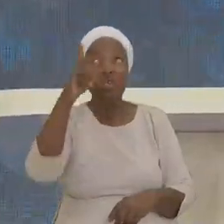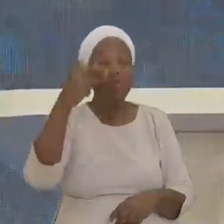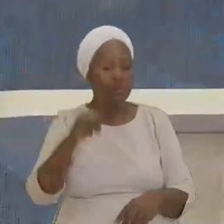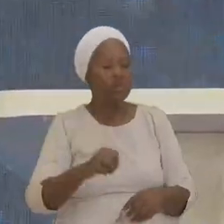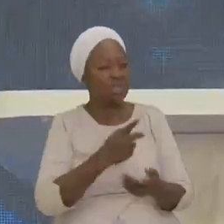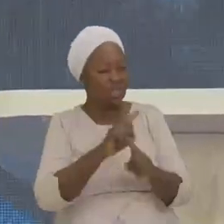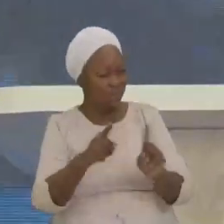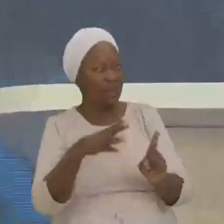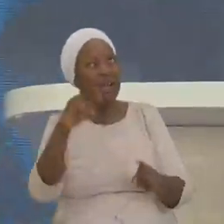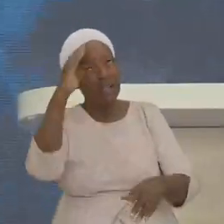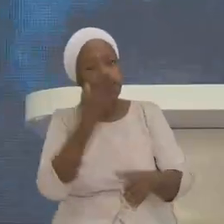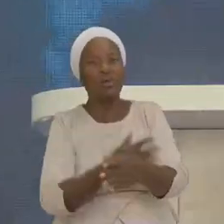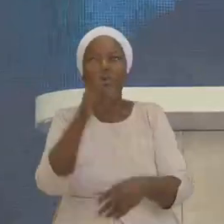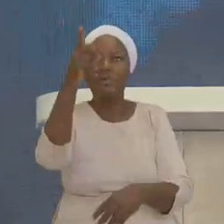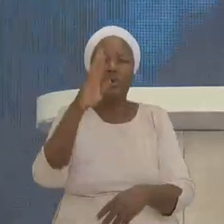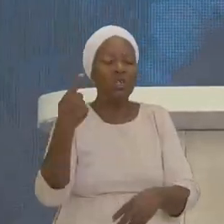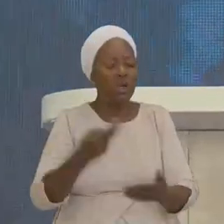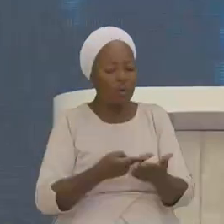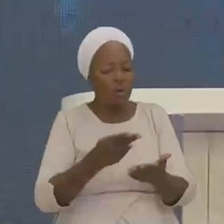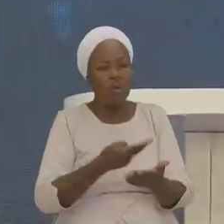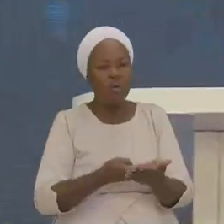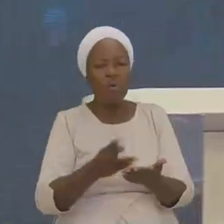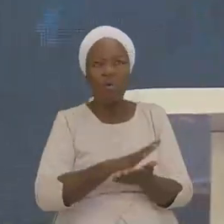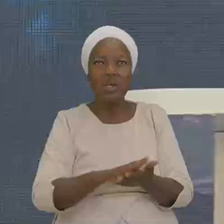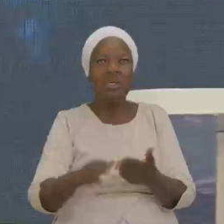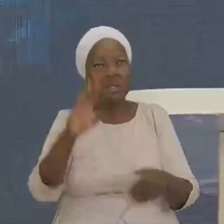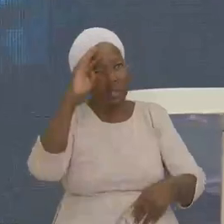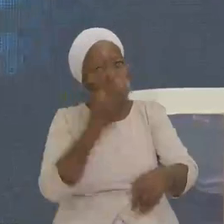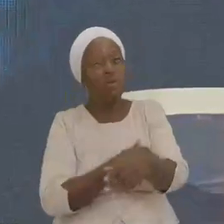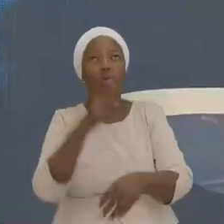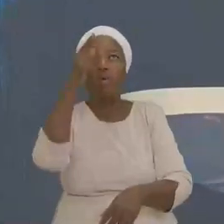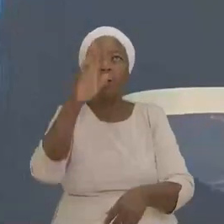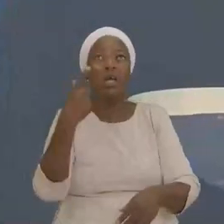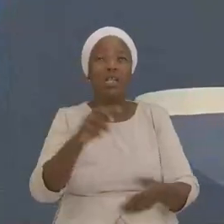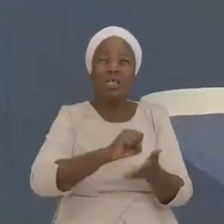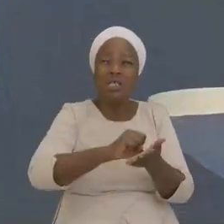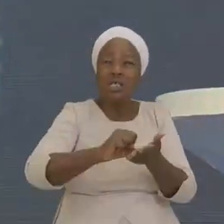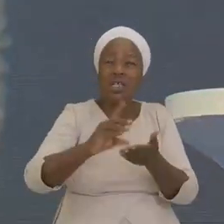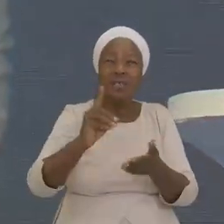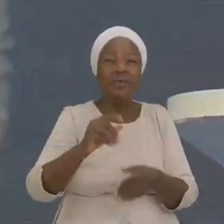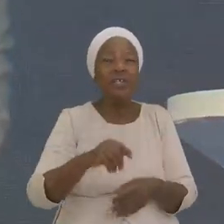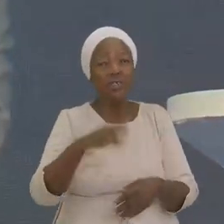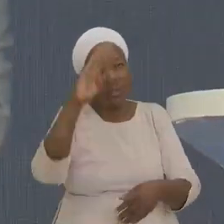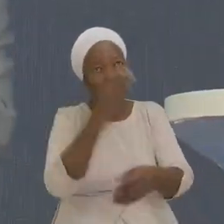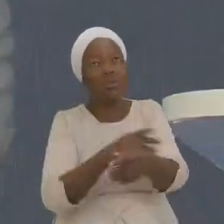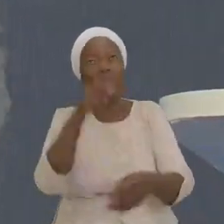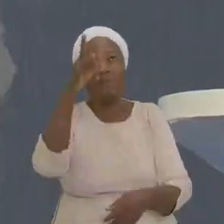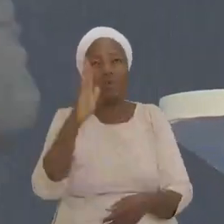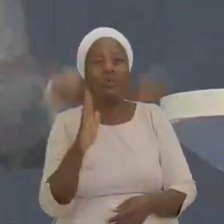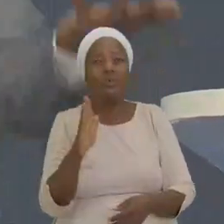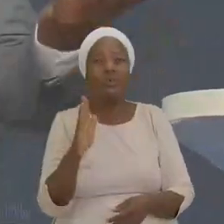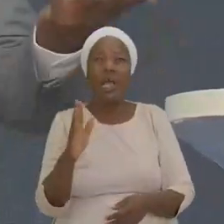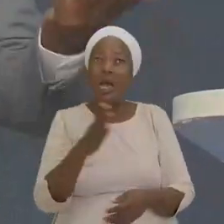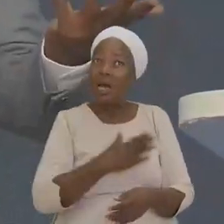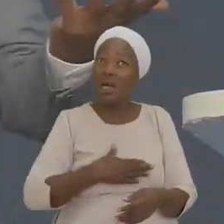Mais parce qu'il était différent, le Fils de l'homme, le Saint-Fils de l'homme,